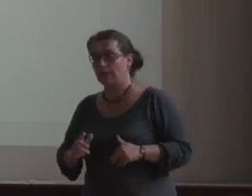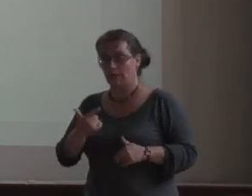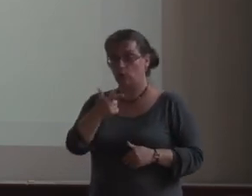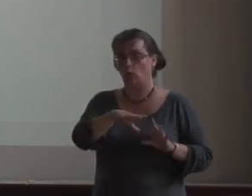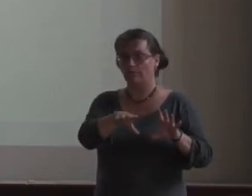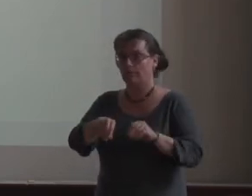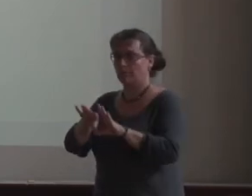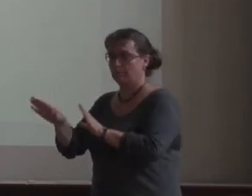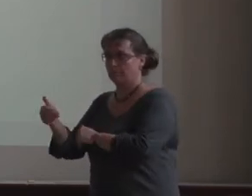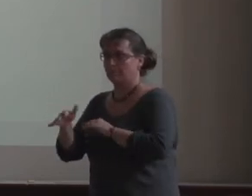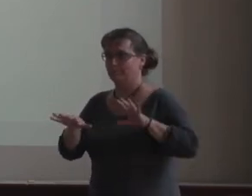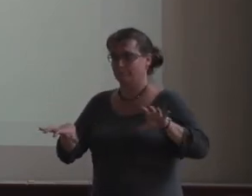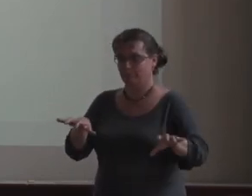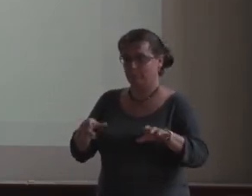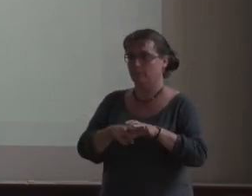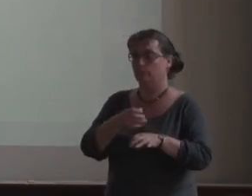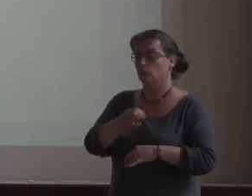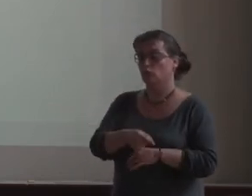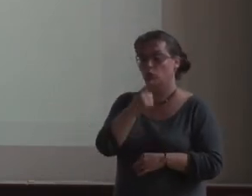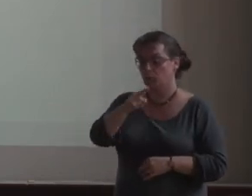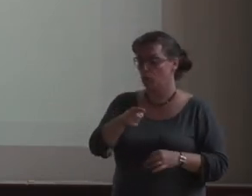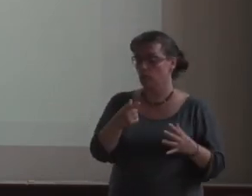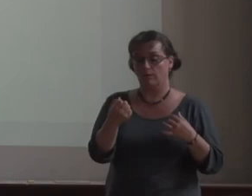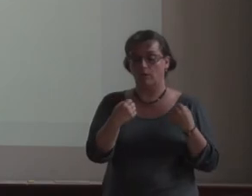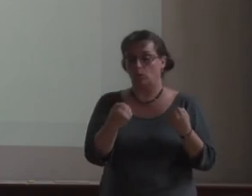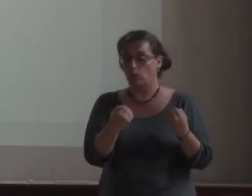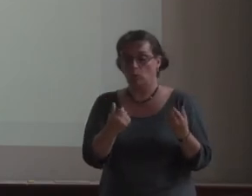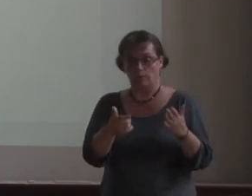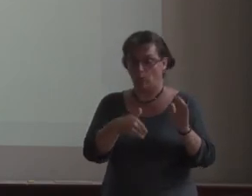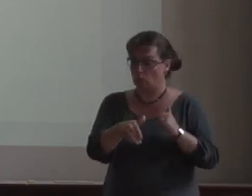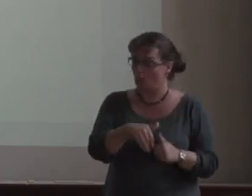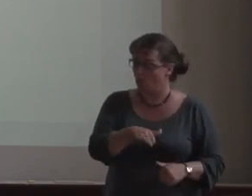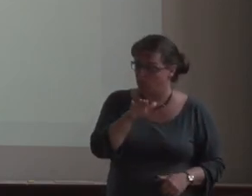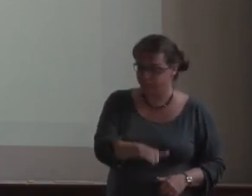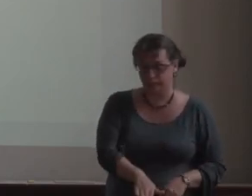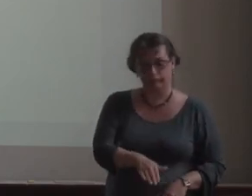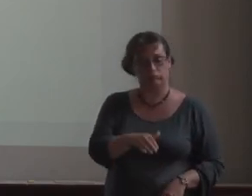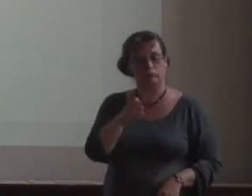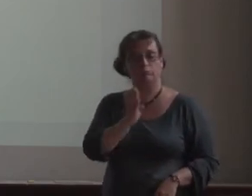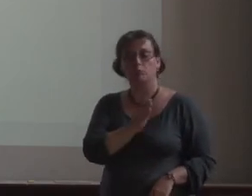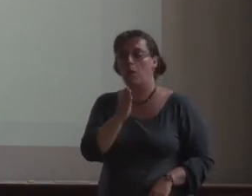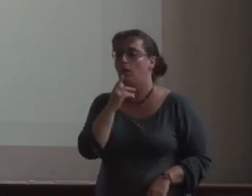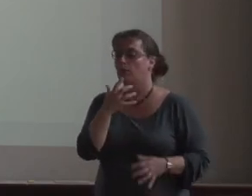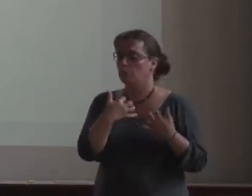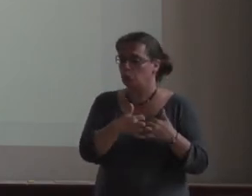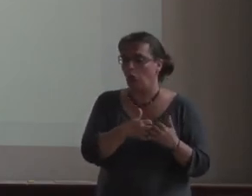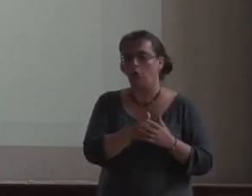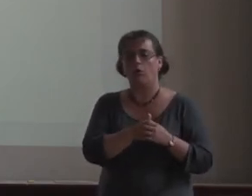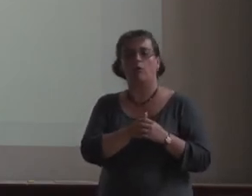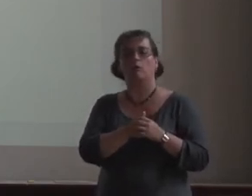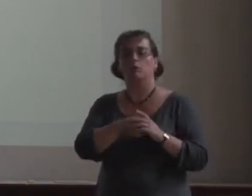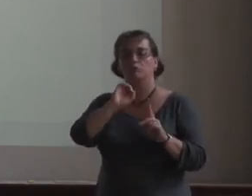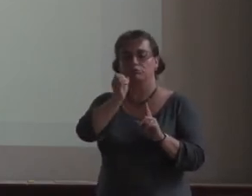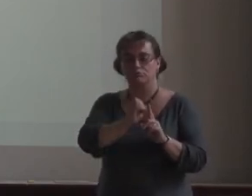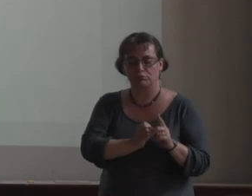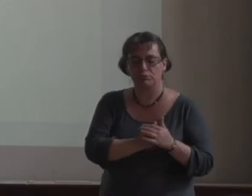va être vraiment les systèmes vraiment essentiels au fonctionnement de la voiture, qui vont gérer le moteur, le refroidissement, la direction, le